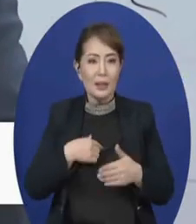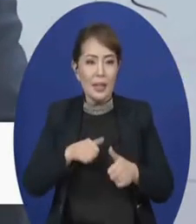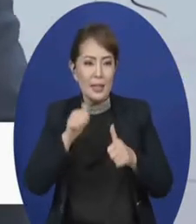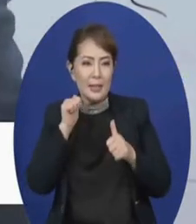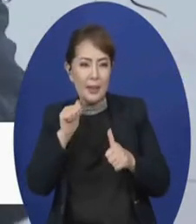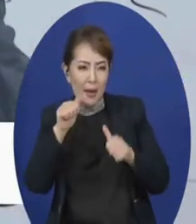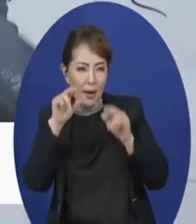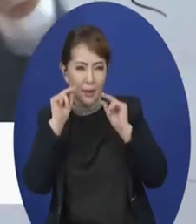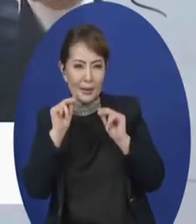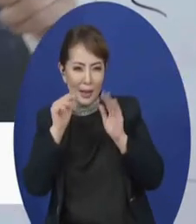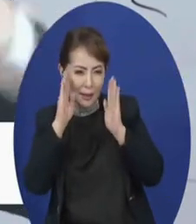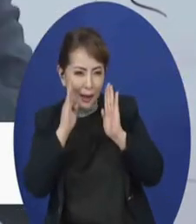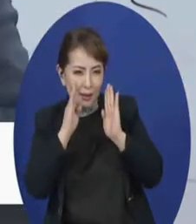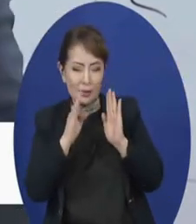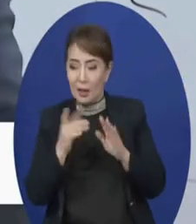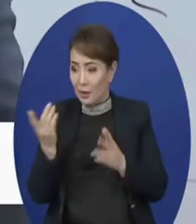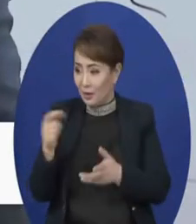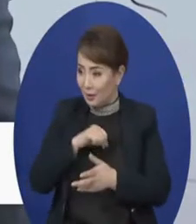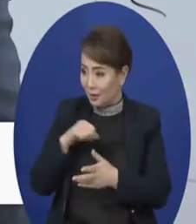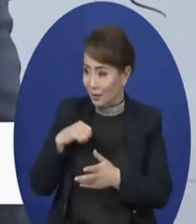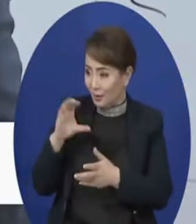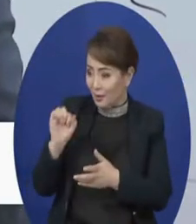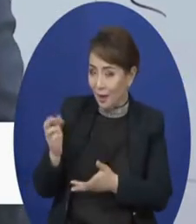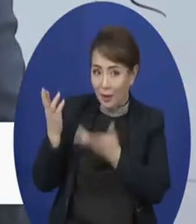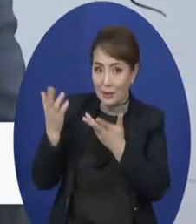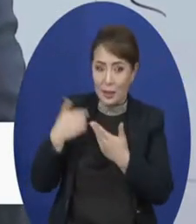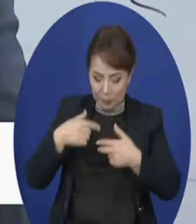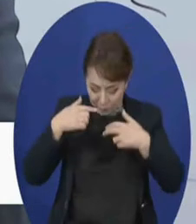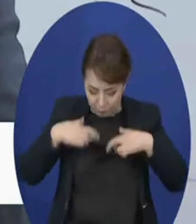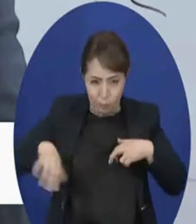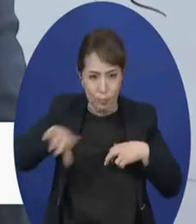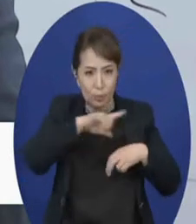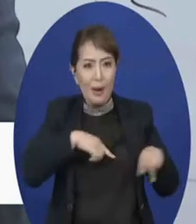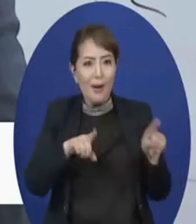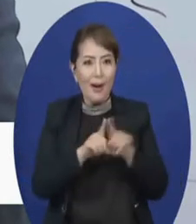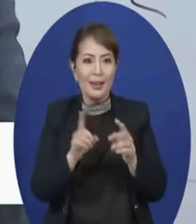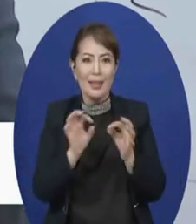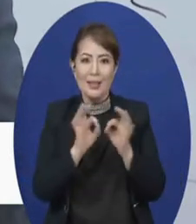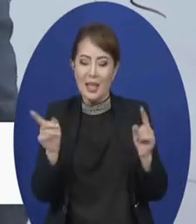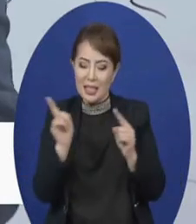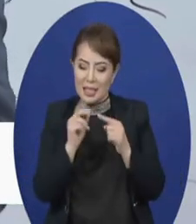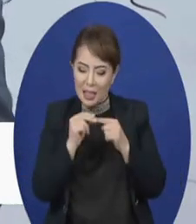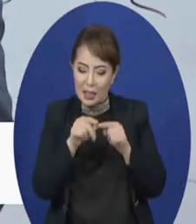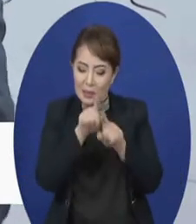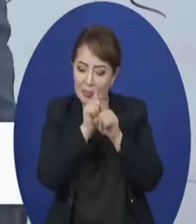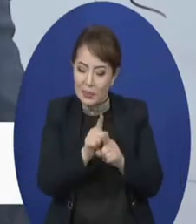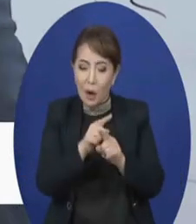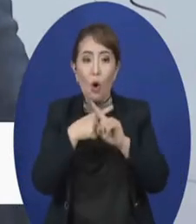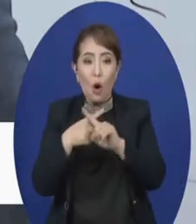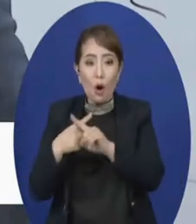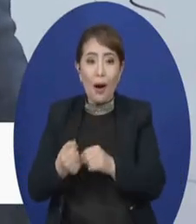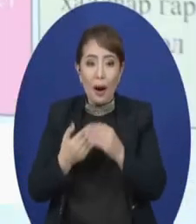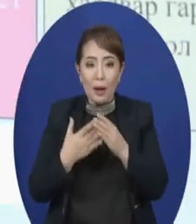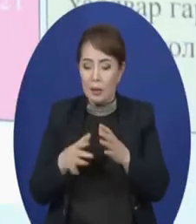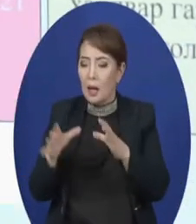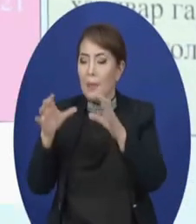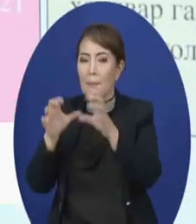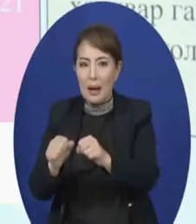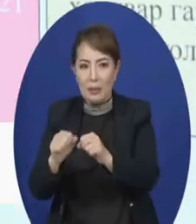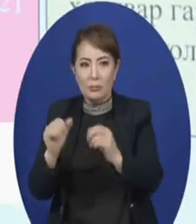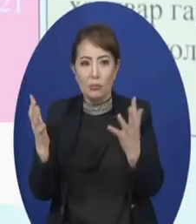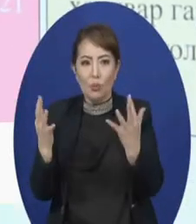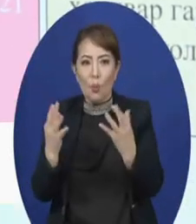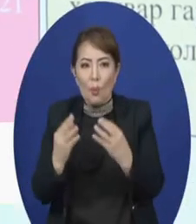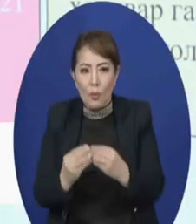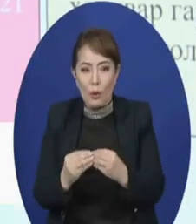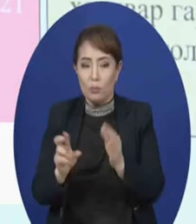чанартай тогтоох юм. Одоо яг таны сайн хэлдэг шиг бид нэр хүртэл маш өндөр зарчимдаа тогтоох юм бол энийг бариад авах болцоод бид нар